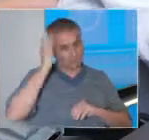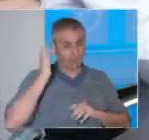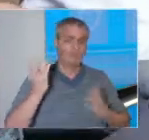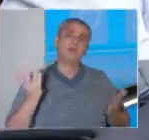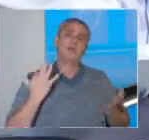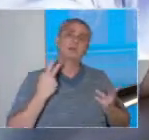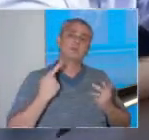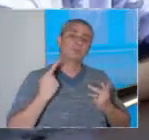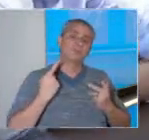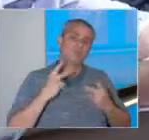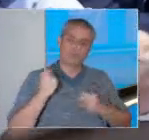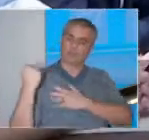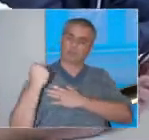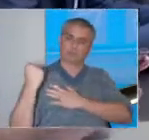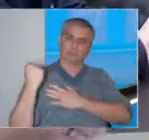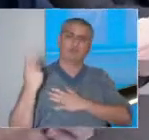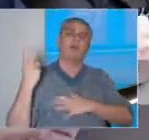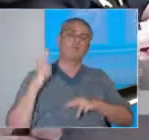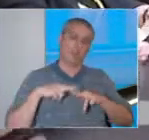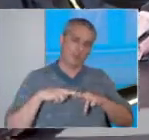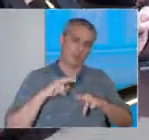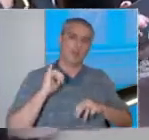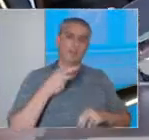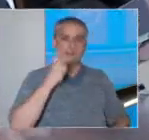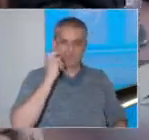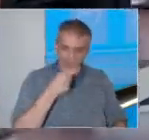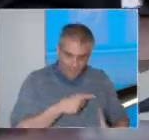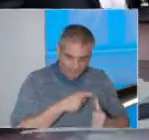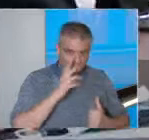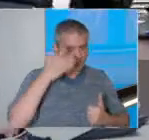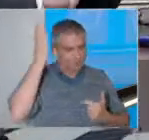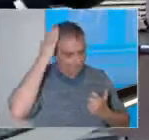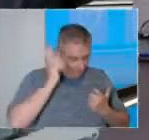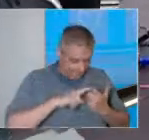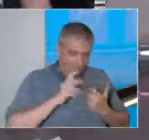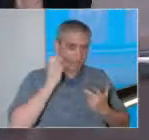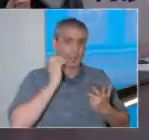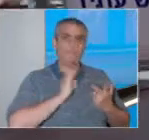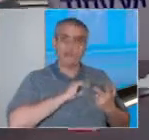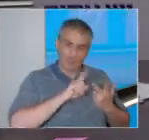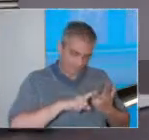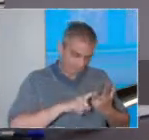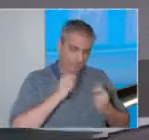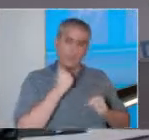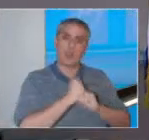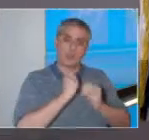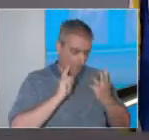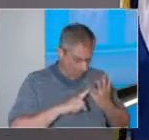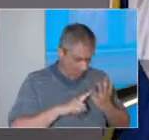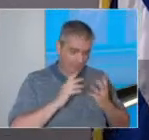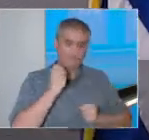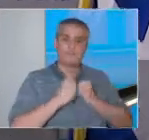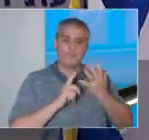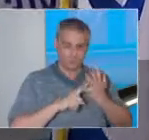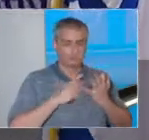כמה שיותר גדולים, כמה שיותר חזקים, ואז כן, גם סער, גם בנט, גם ליברמן, גם העבודה, גם